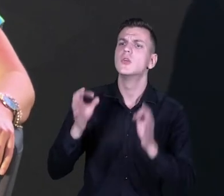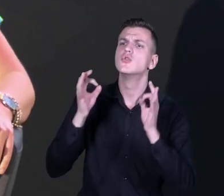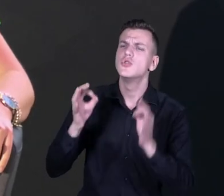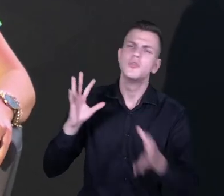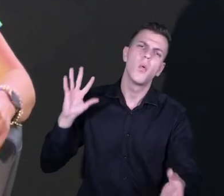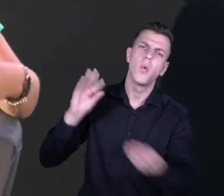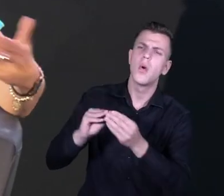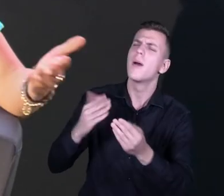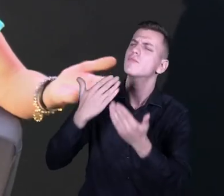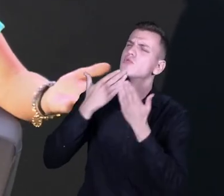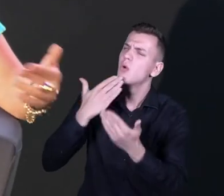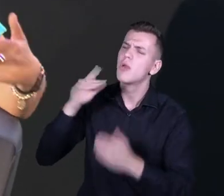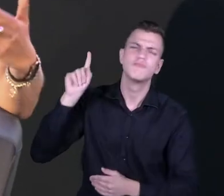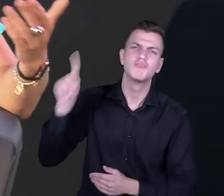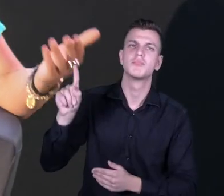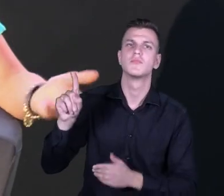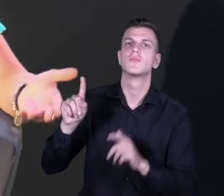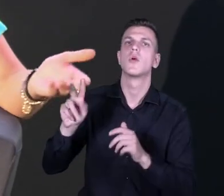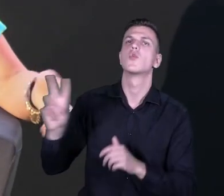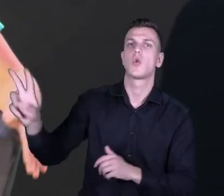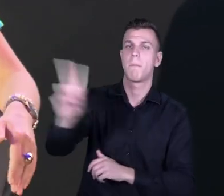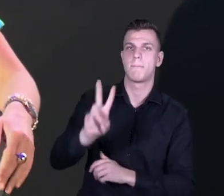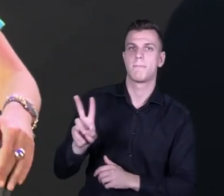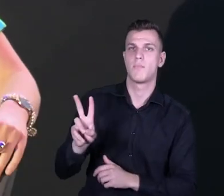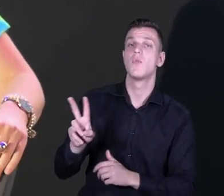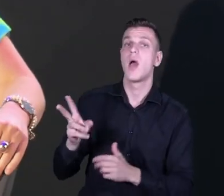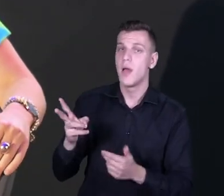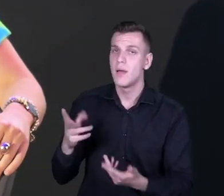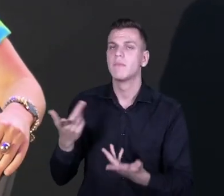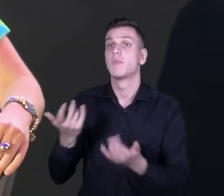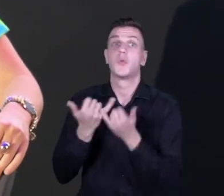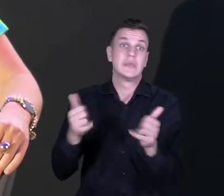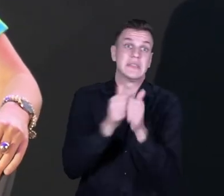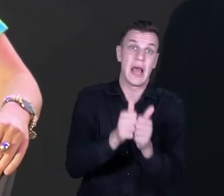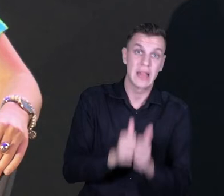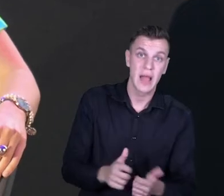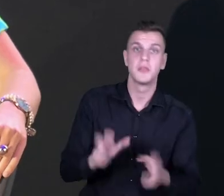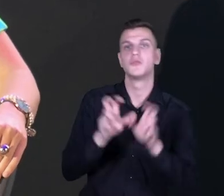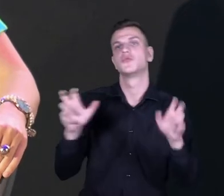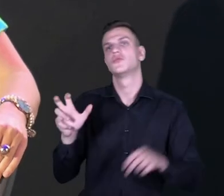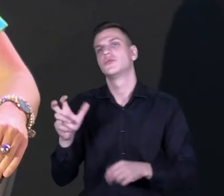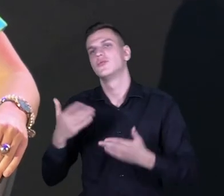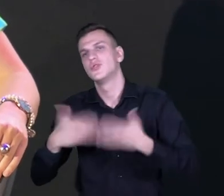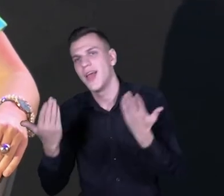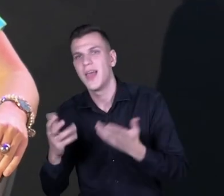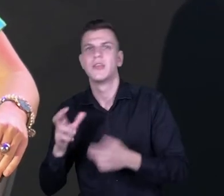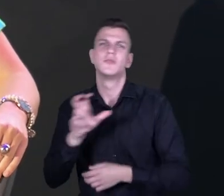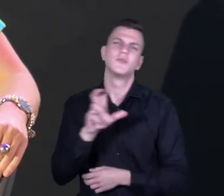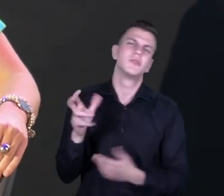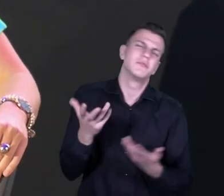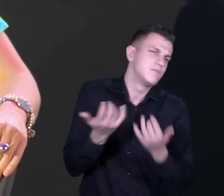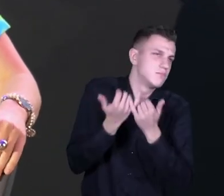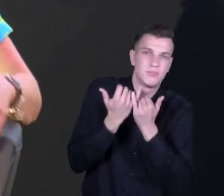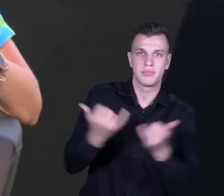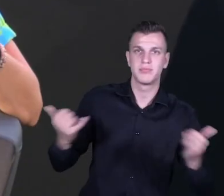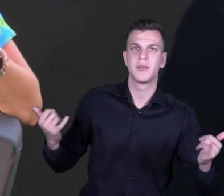pracę podczas właśnie rozwiązywania zadań czy jakichś innych aktywności, które uczniowie akurat